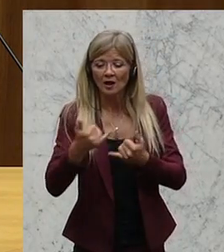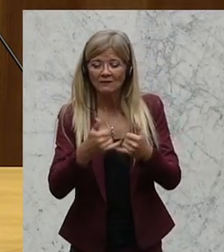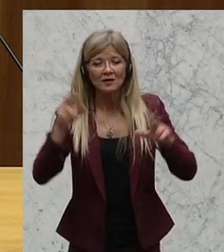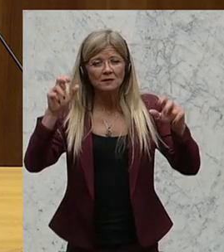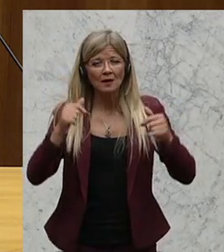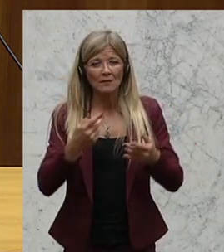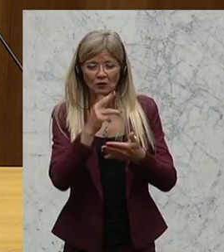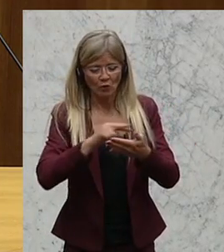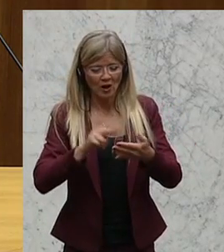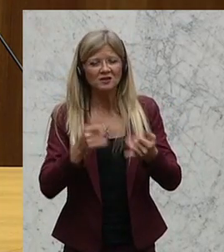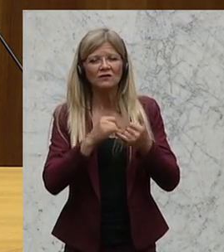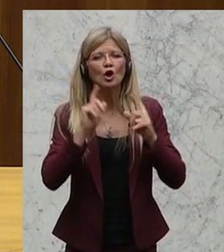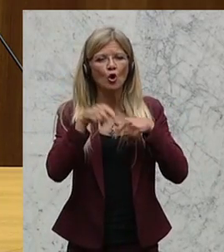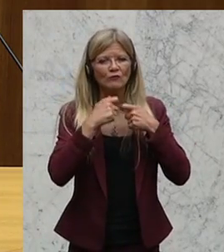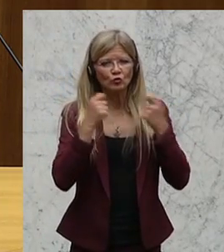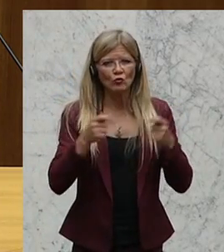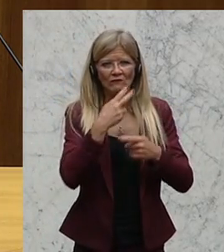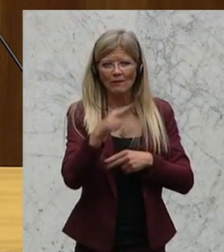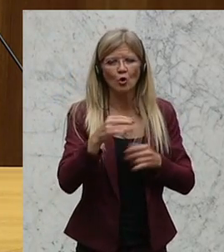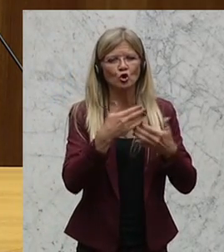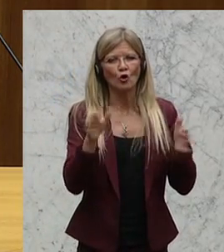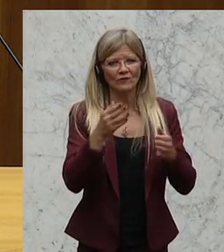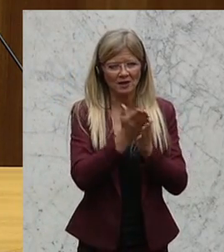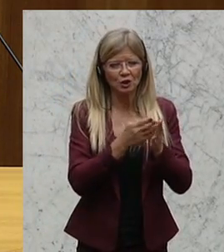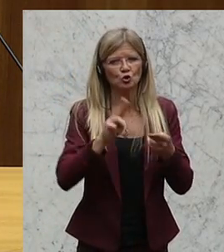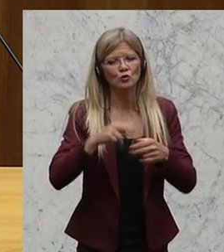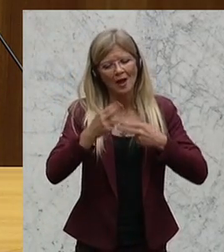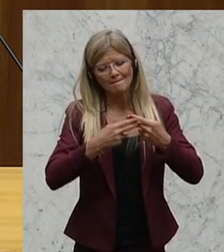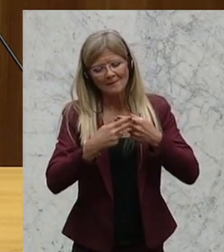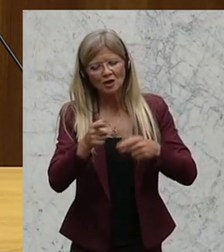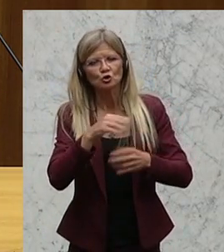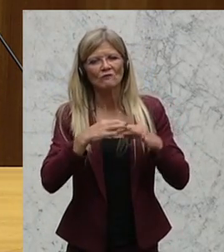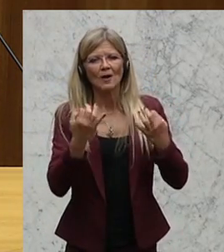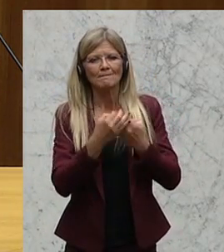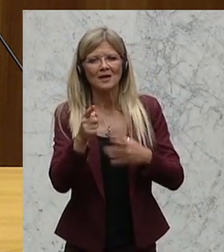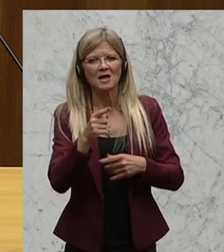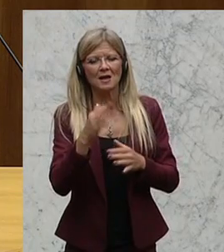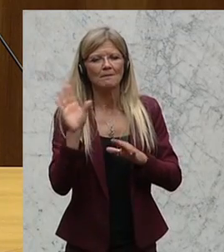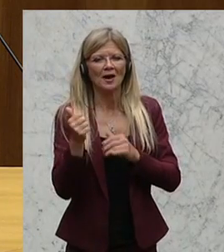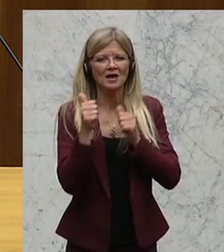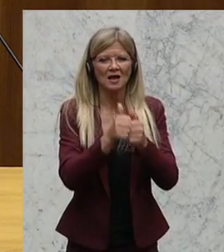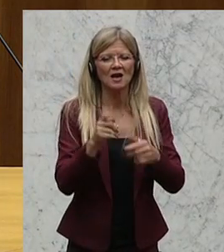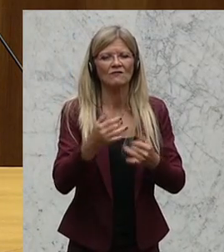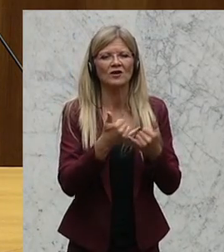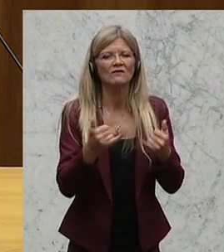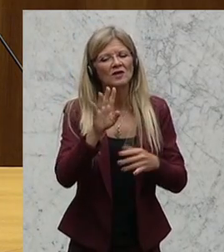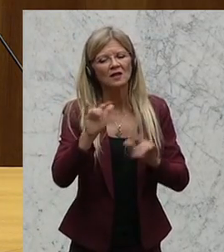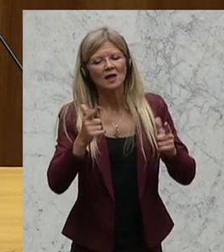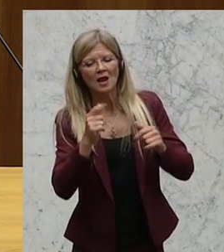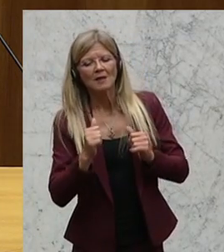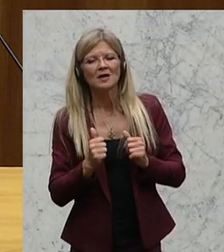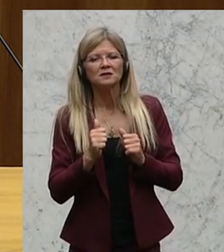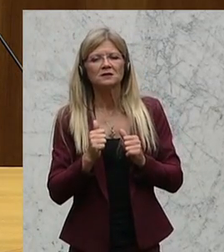vorzulesen. Erstens Kopfbuchverbot im öffentlichen Dienst, zweitens Anpassung der Familienbeihilfe für Kinder im EU-EWR-Raum an die jeweiligen